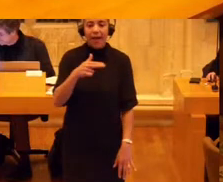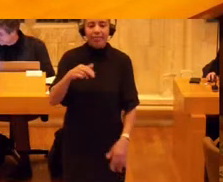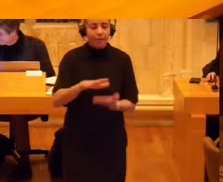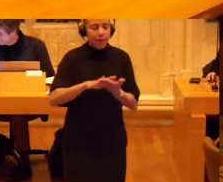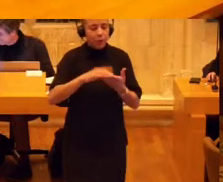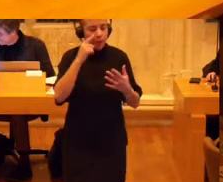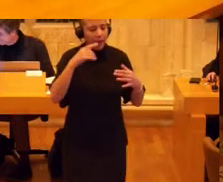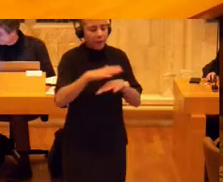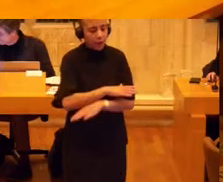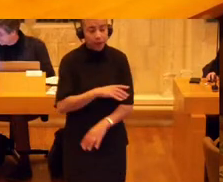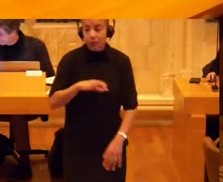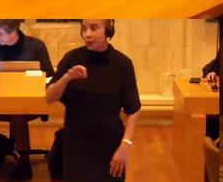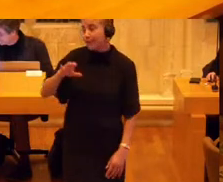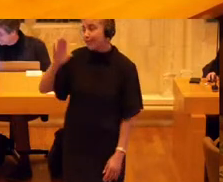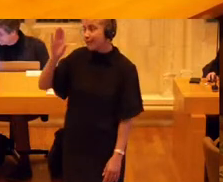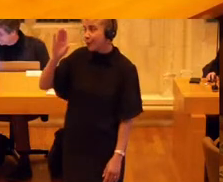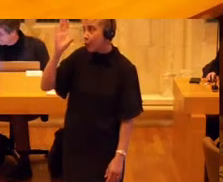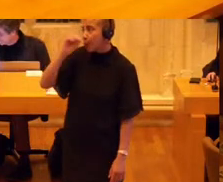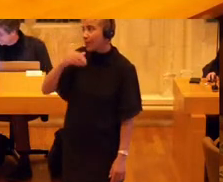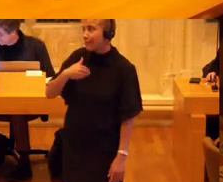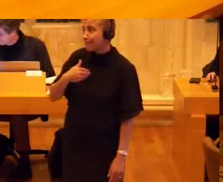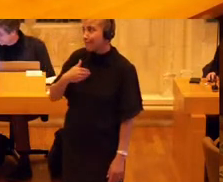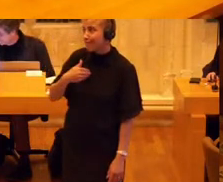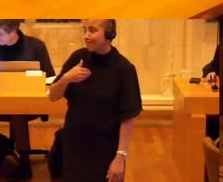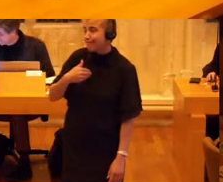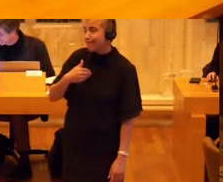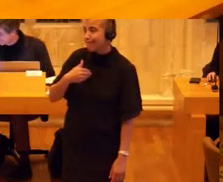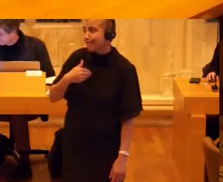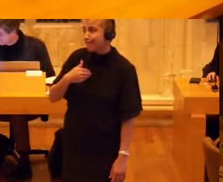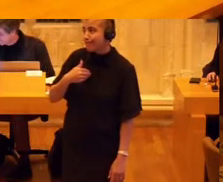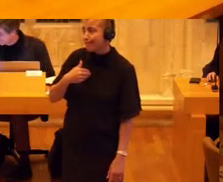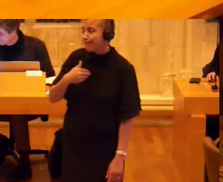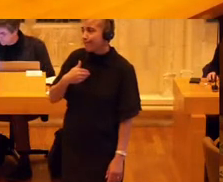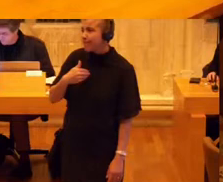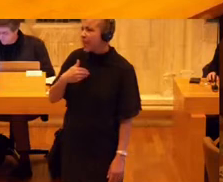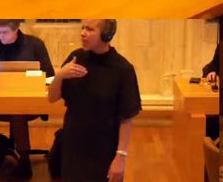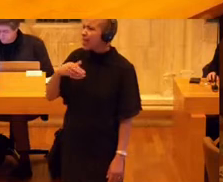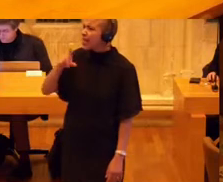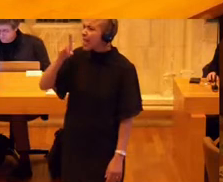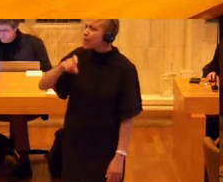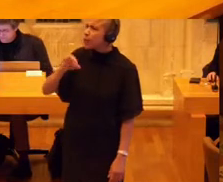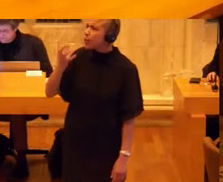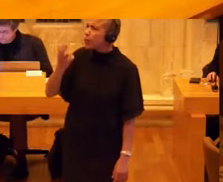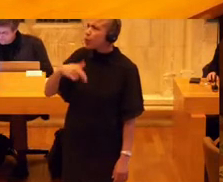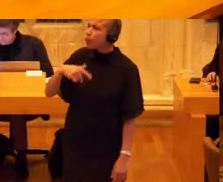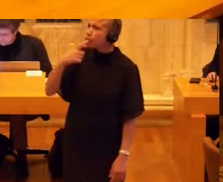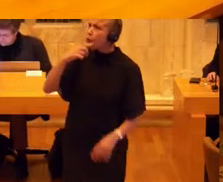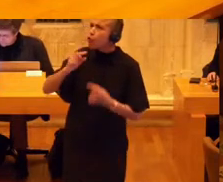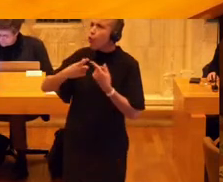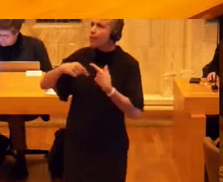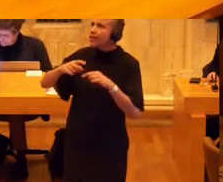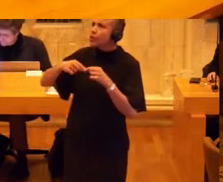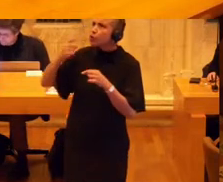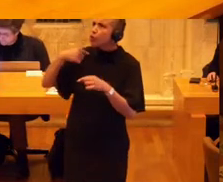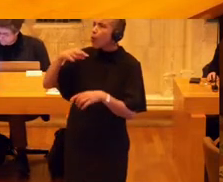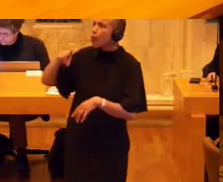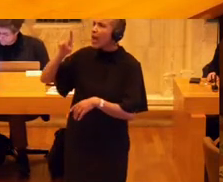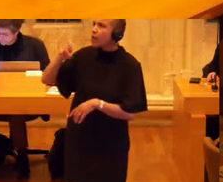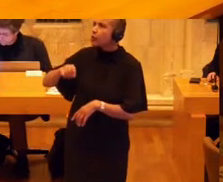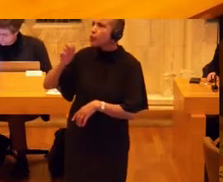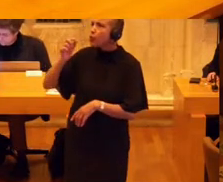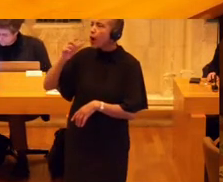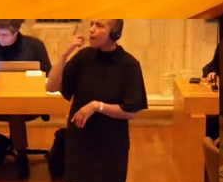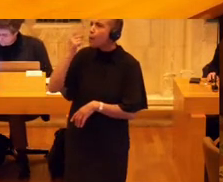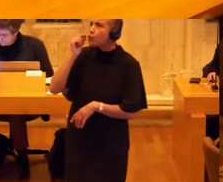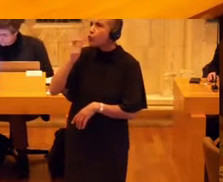Je crois que vous m'avez oublié. En fait, je ne sais plus si j'ai posé la question en commission à monsieur Guillaume. Moi, je ne suis